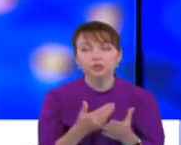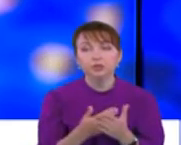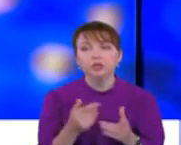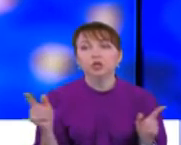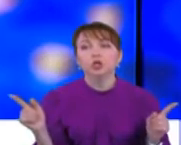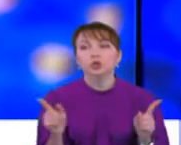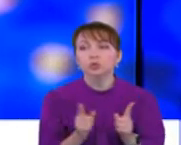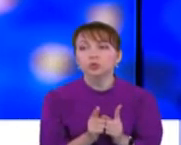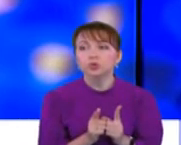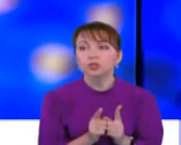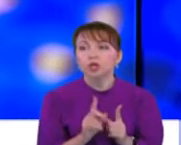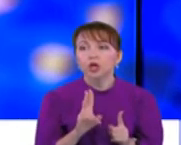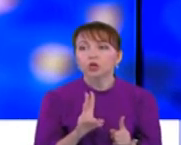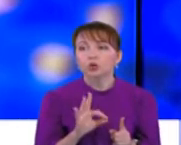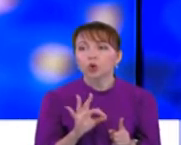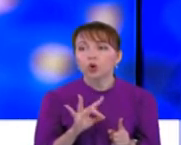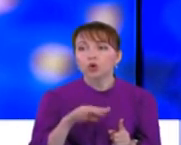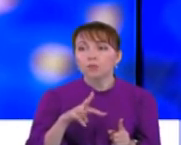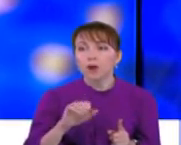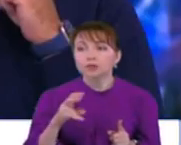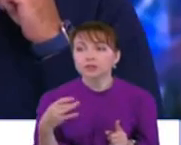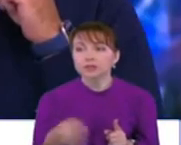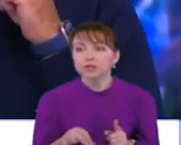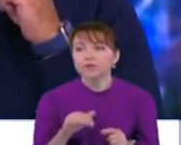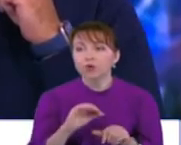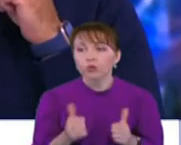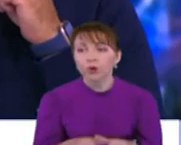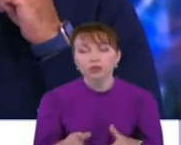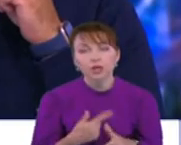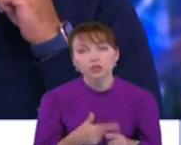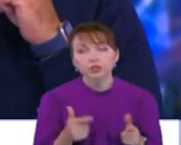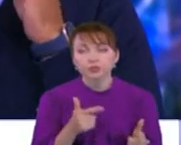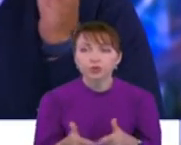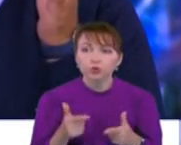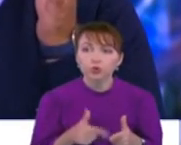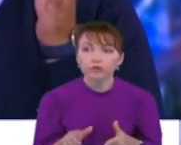зустріч там в нормандському форматі, чи підготовка до неї, чи